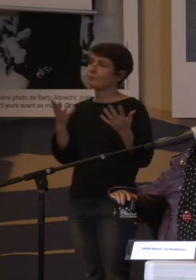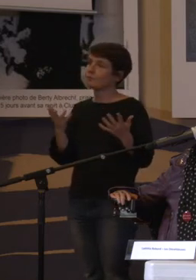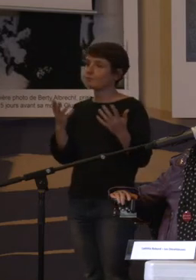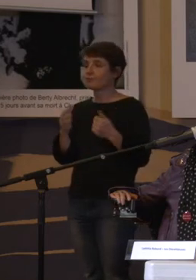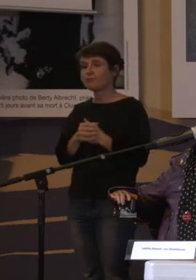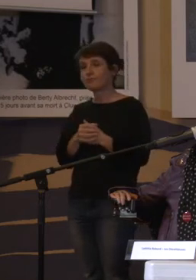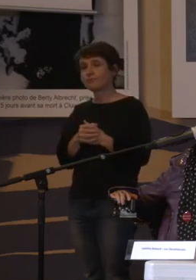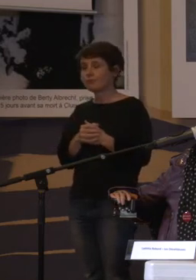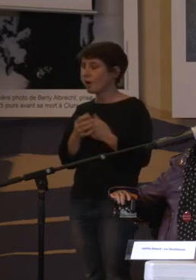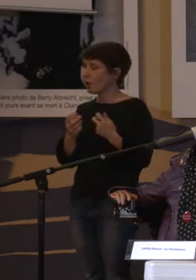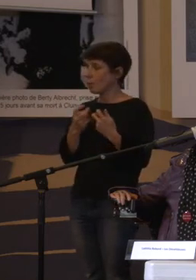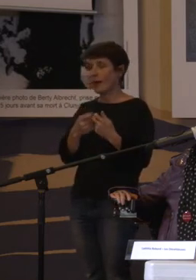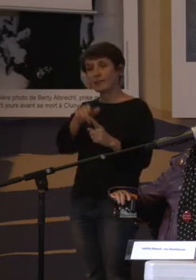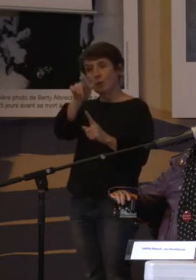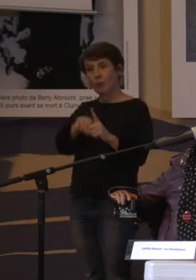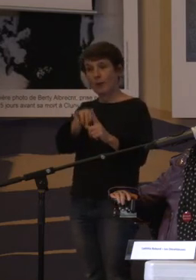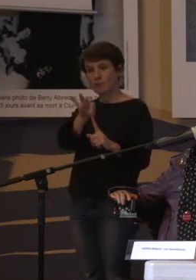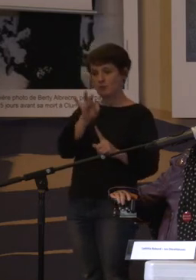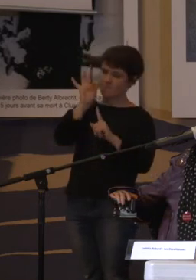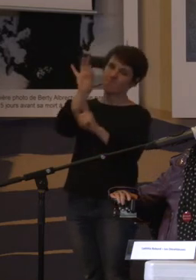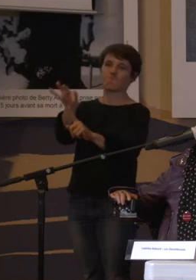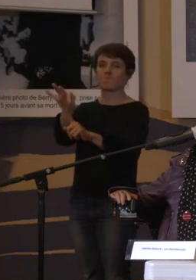vous enfermez et